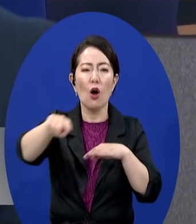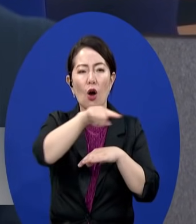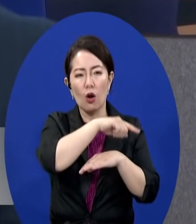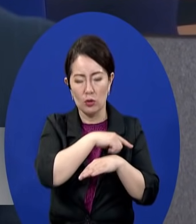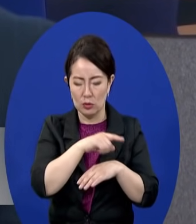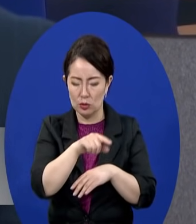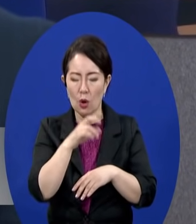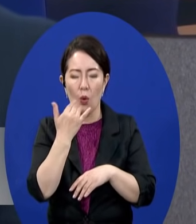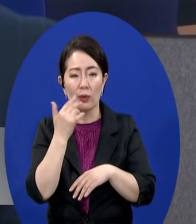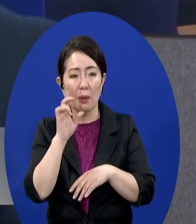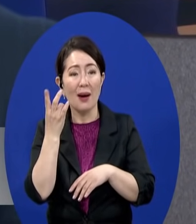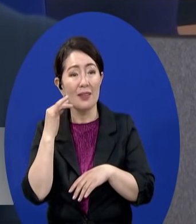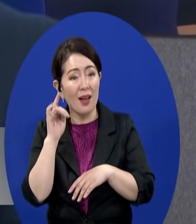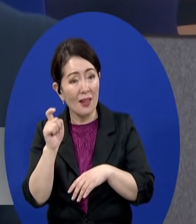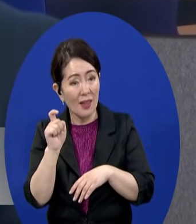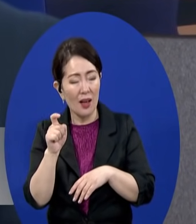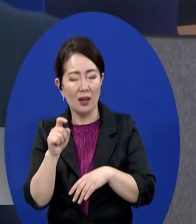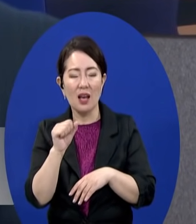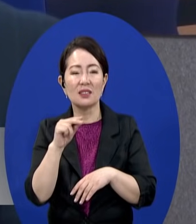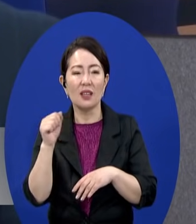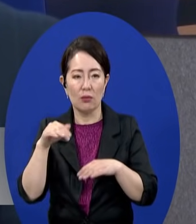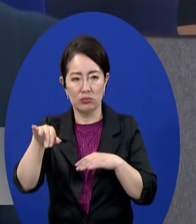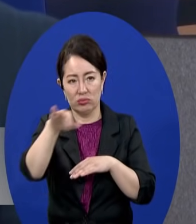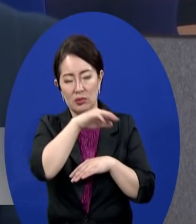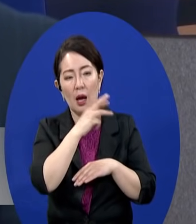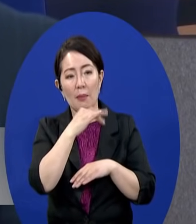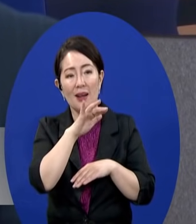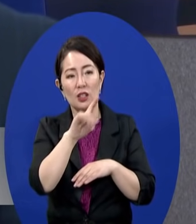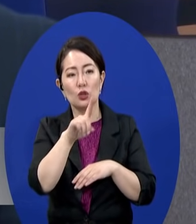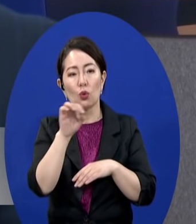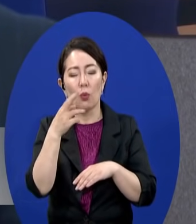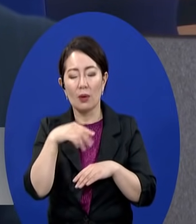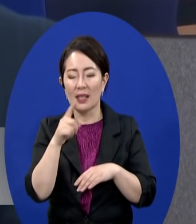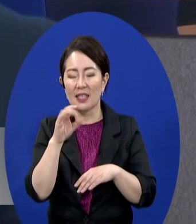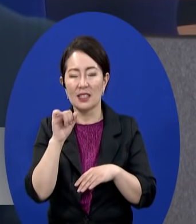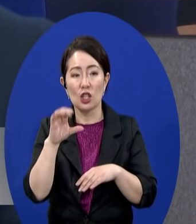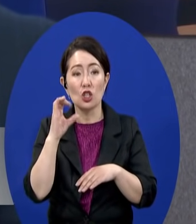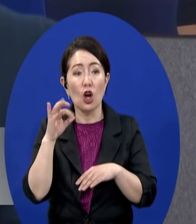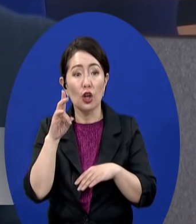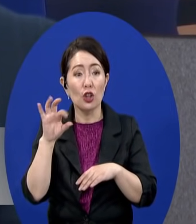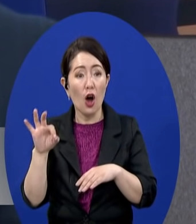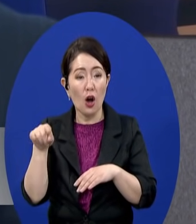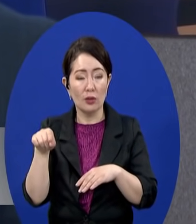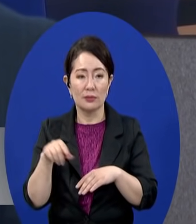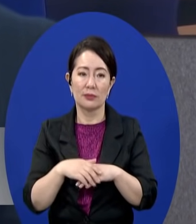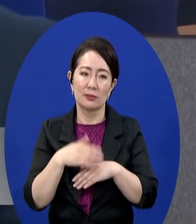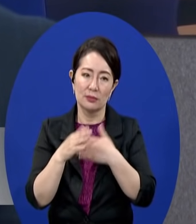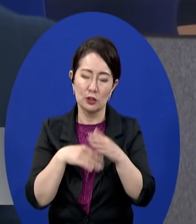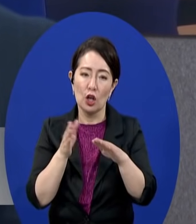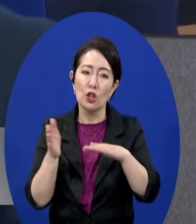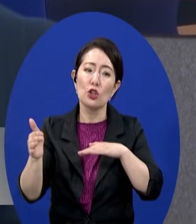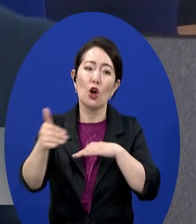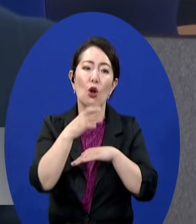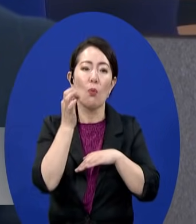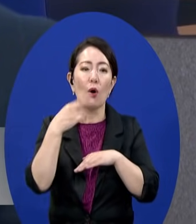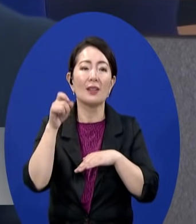Улаанбаатар, Налах, за цаашлаад одоо Майдер, Зуум, Аяра Сити, Сонгон нөртөөгээд ингээд тойрог Богдхан